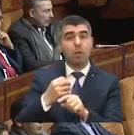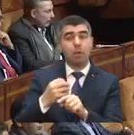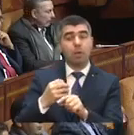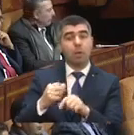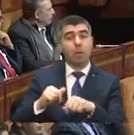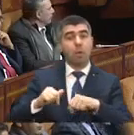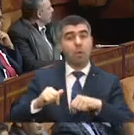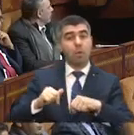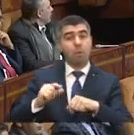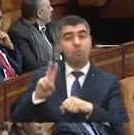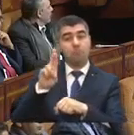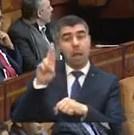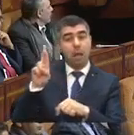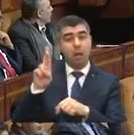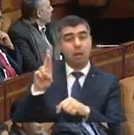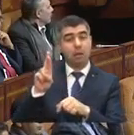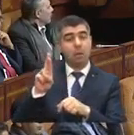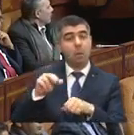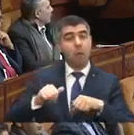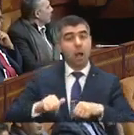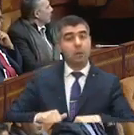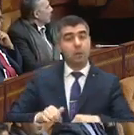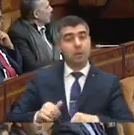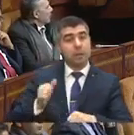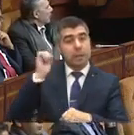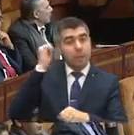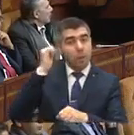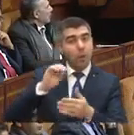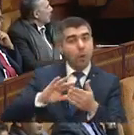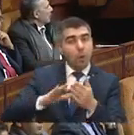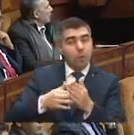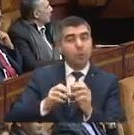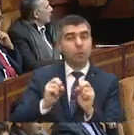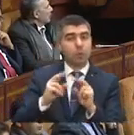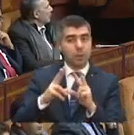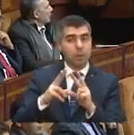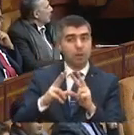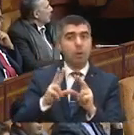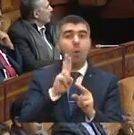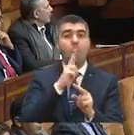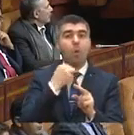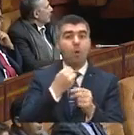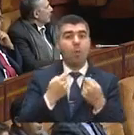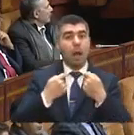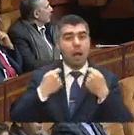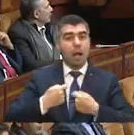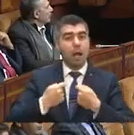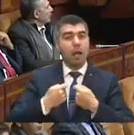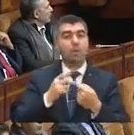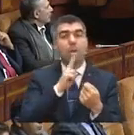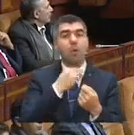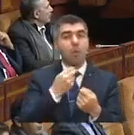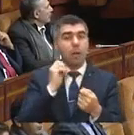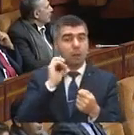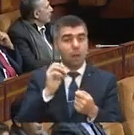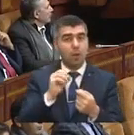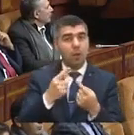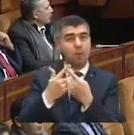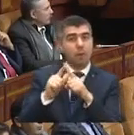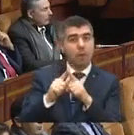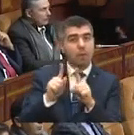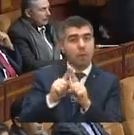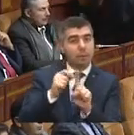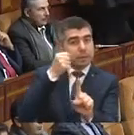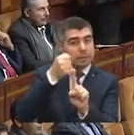المهني. جلاله الملك طلب من السيد رئيس الحكومه باعداد خطه عن التكوين المهني، ولكن للاسف سيد الوزير حكومتكم تنقصها